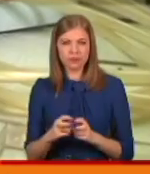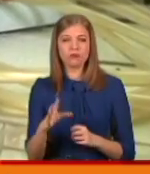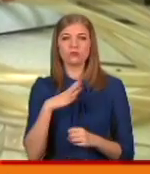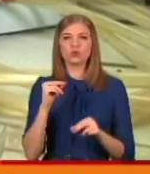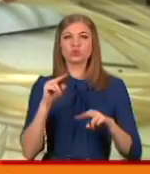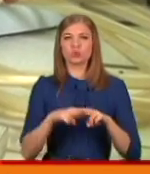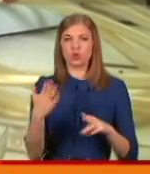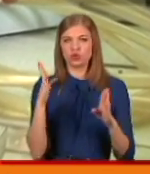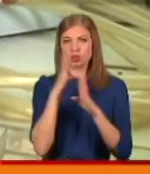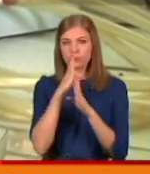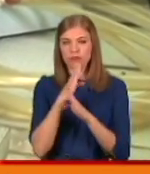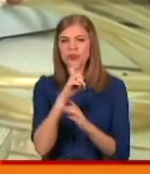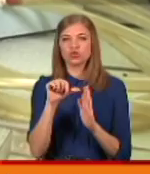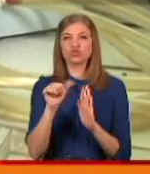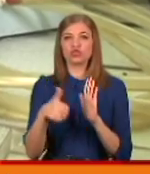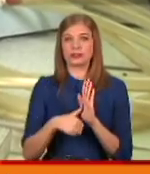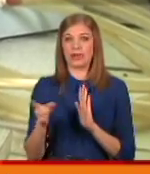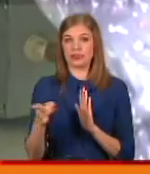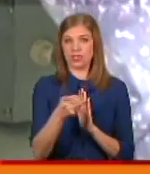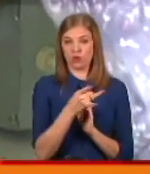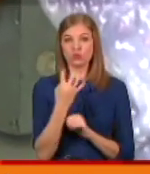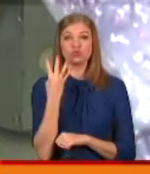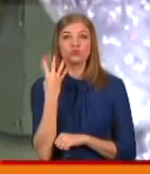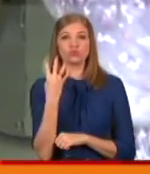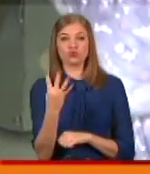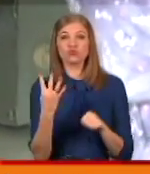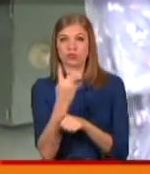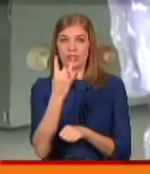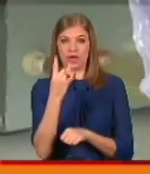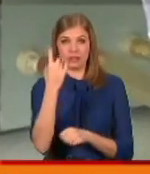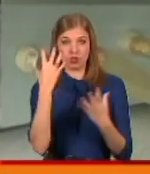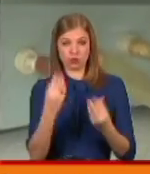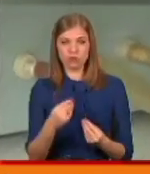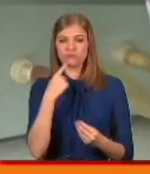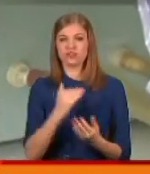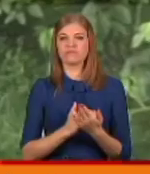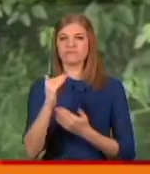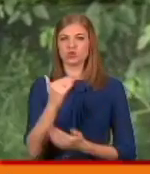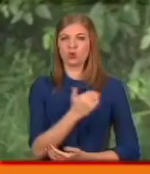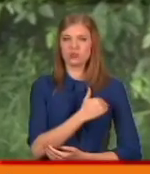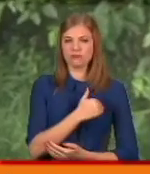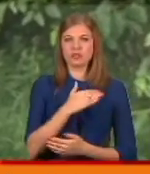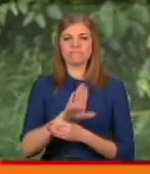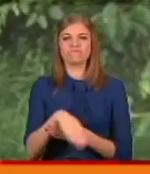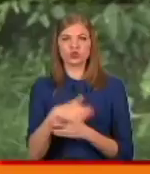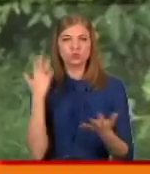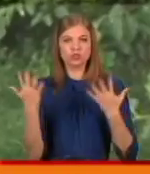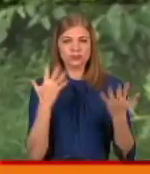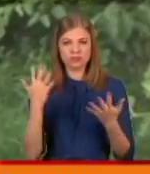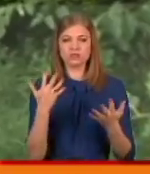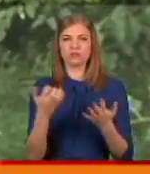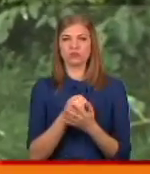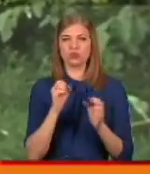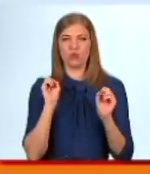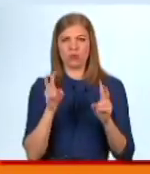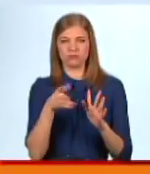аналізували столичне повітря із 16 районів 4 рази на добу. Кажуть, висока температура і відсутність вітру затримують